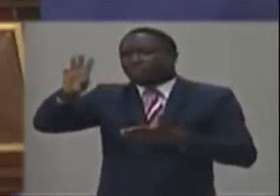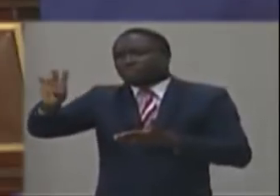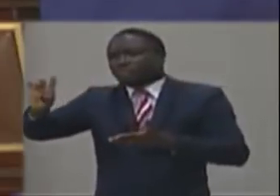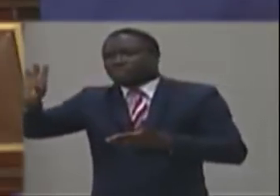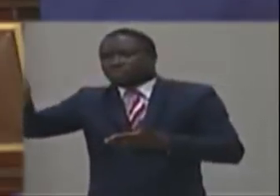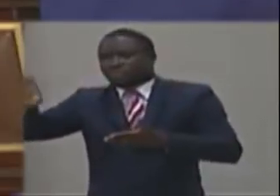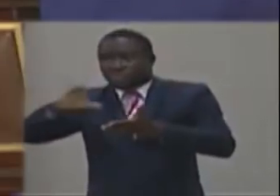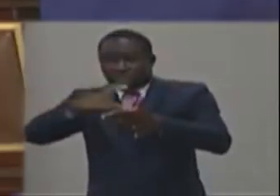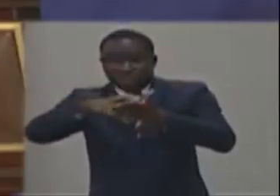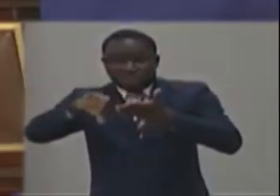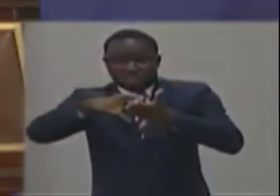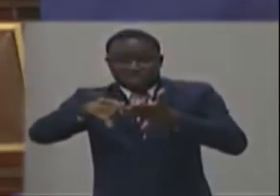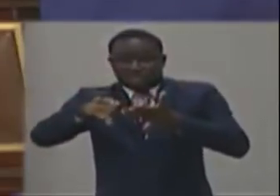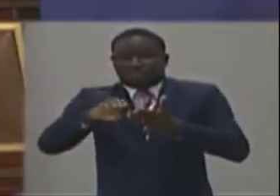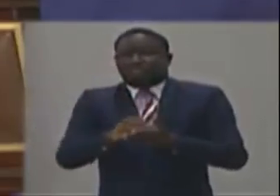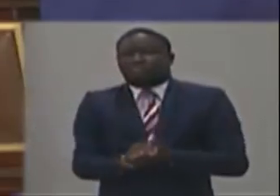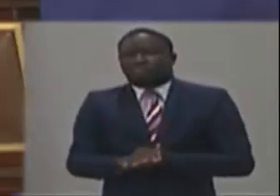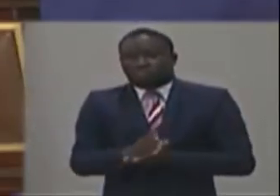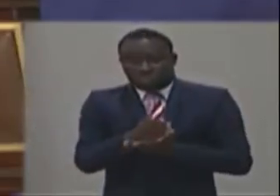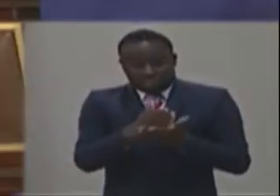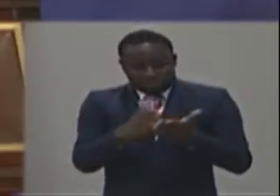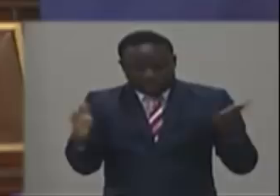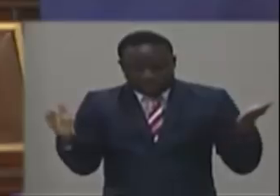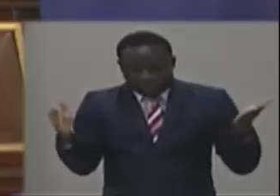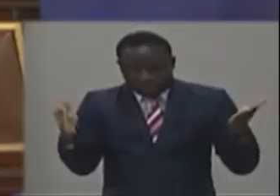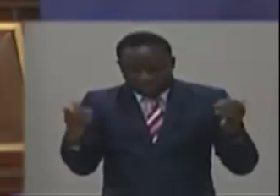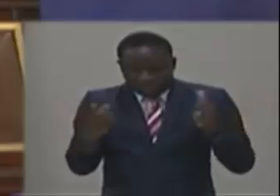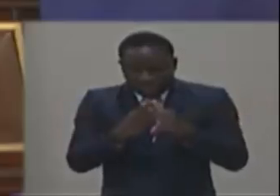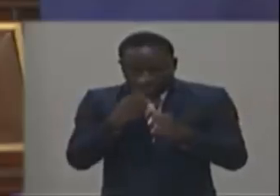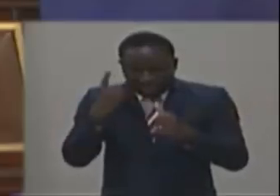1967 chèques qui répartis comme ça.